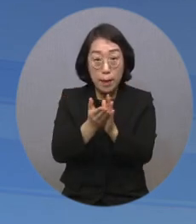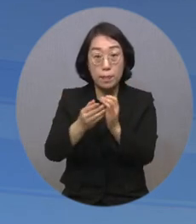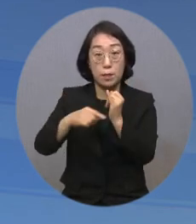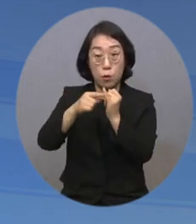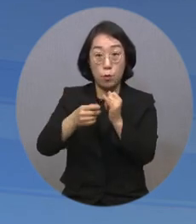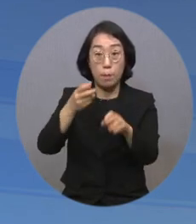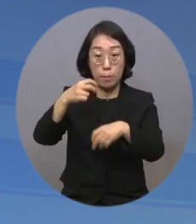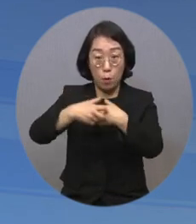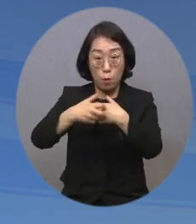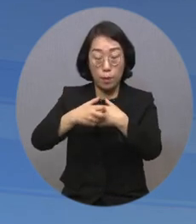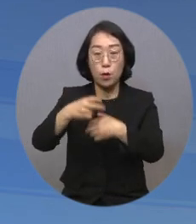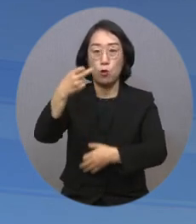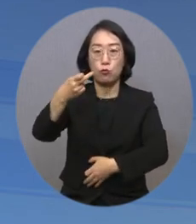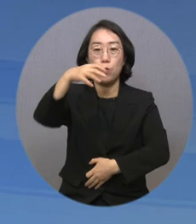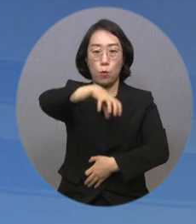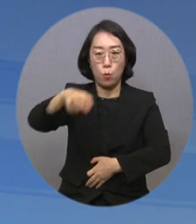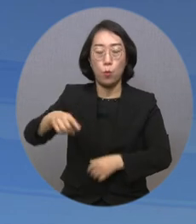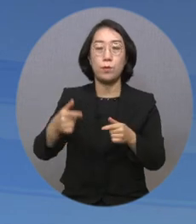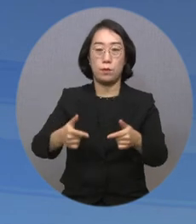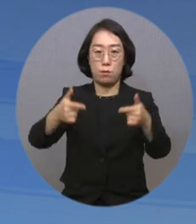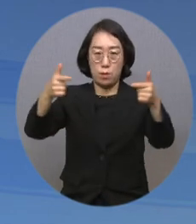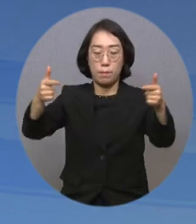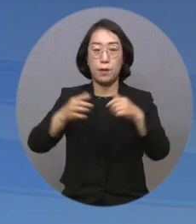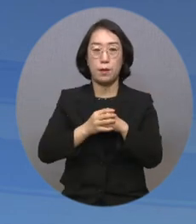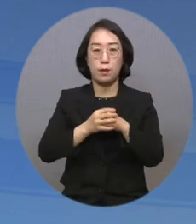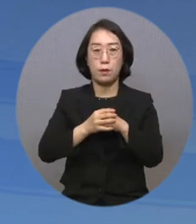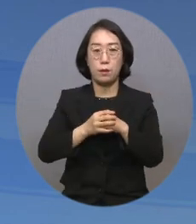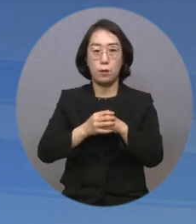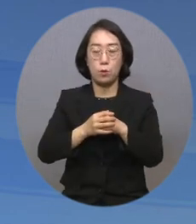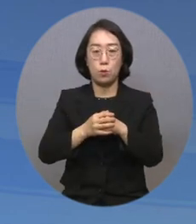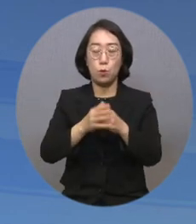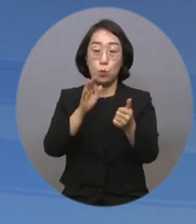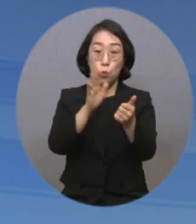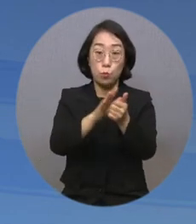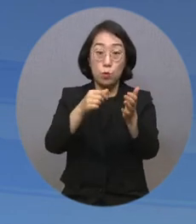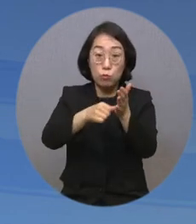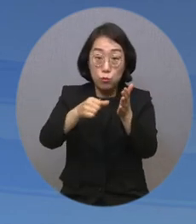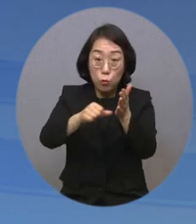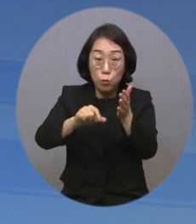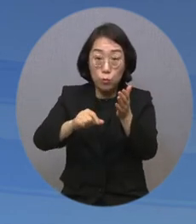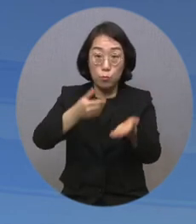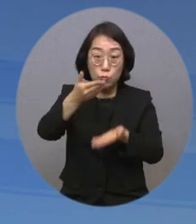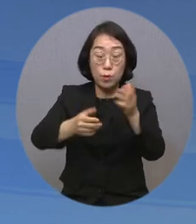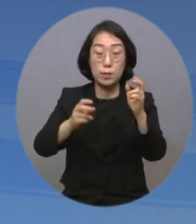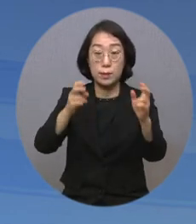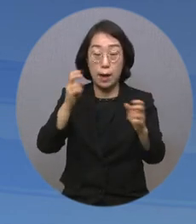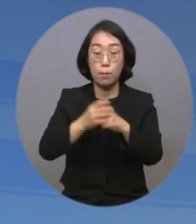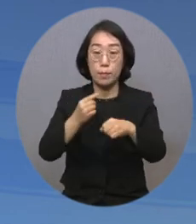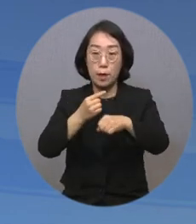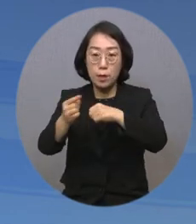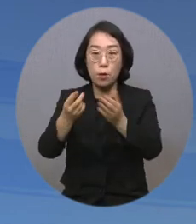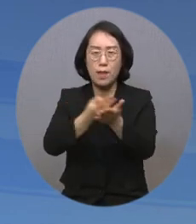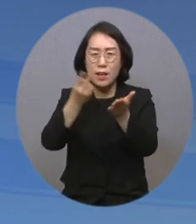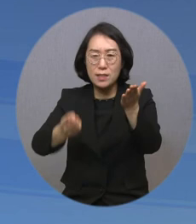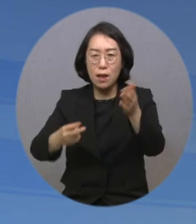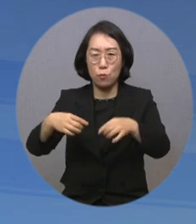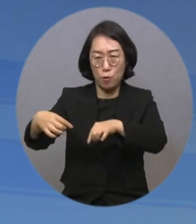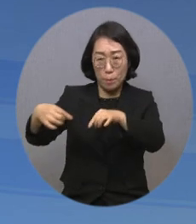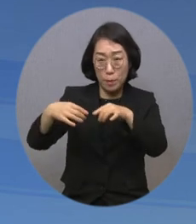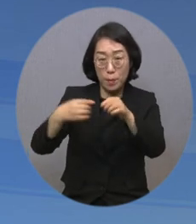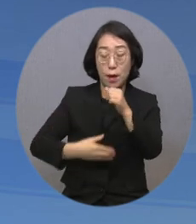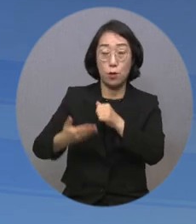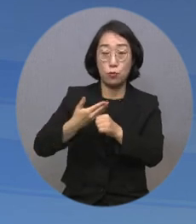12개소로 늘립니다. 더불어 기존 장애인 보조기기 교부 사업 품목은 내년에는 낙상알림기를 추가한